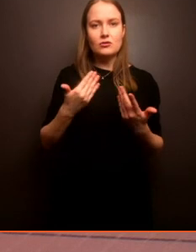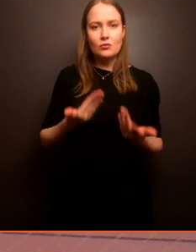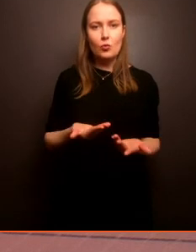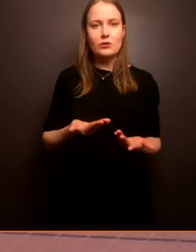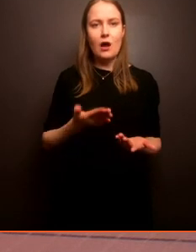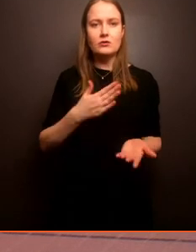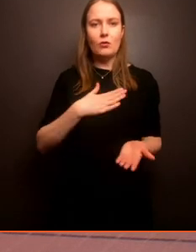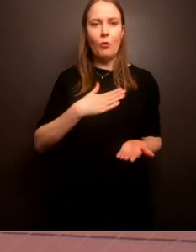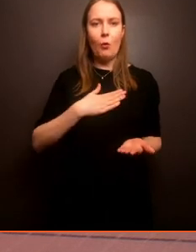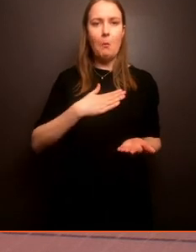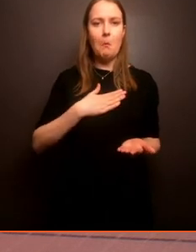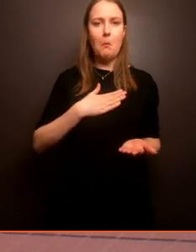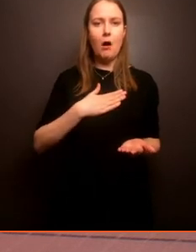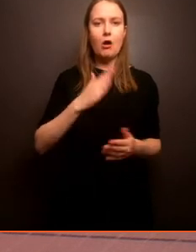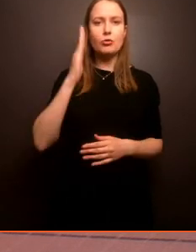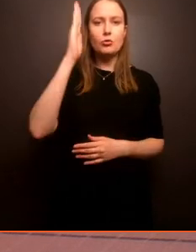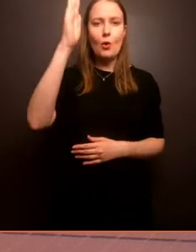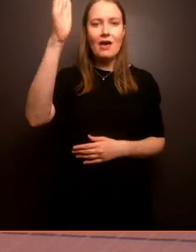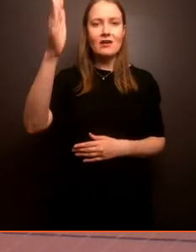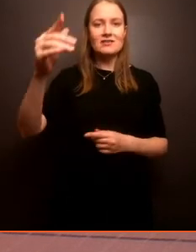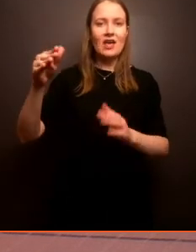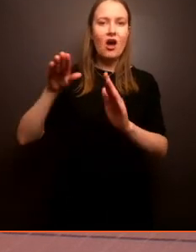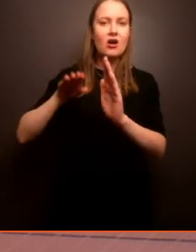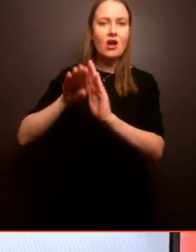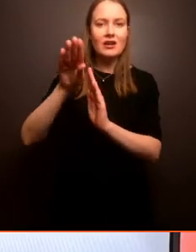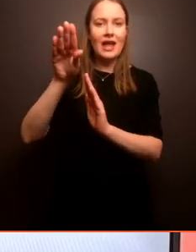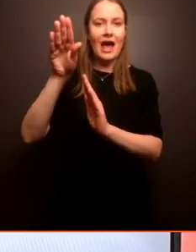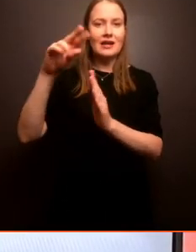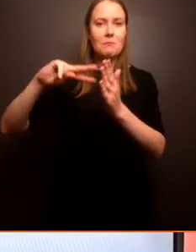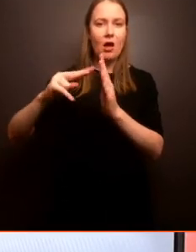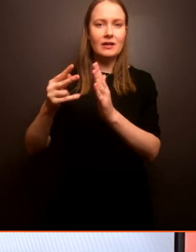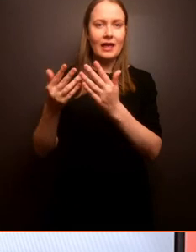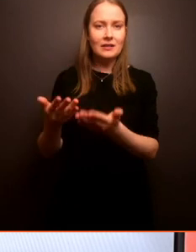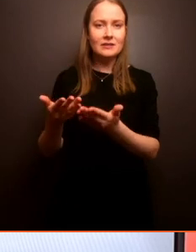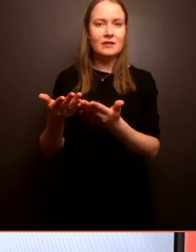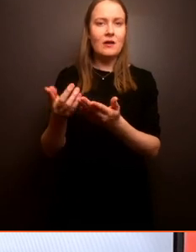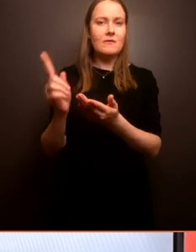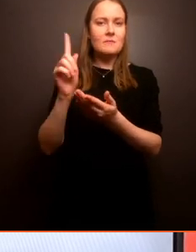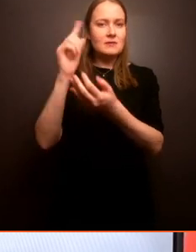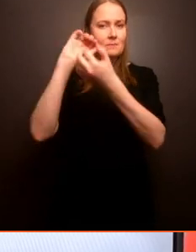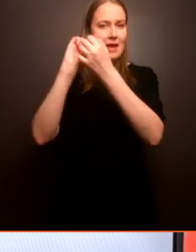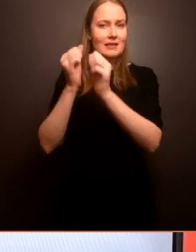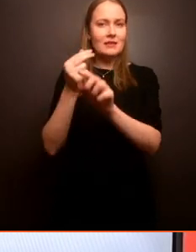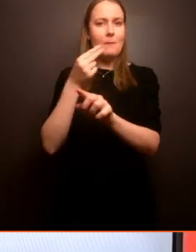siis oma kas tulevast karjääri planeerida või siis mida kõrvale tahab anna